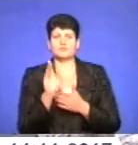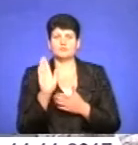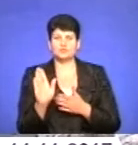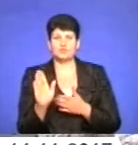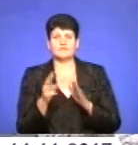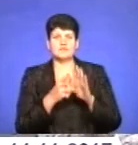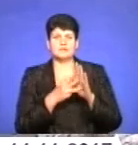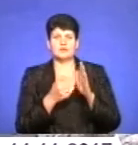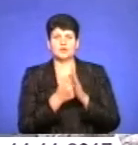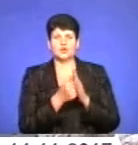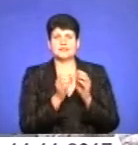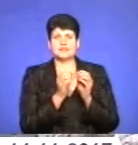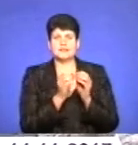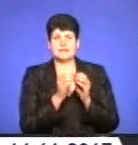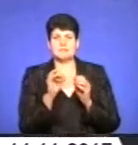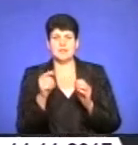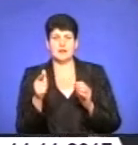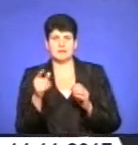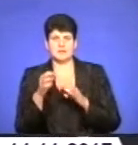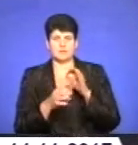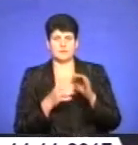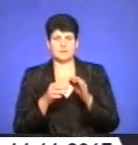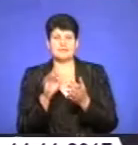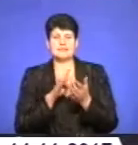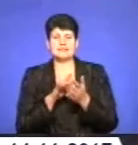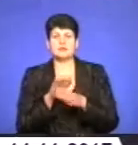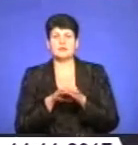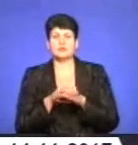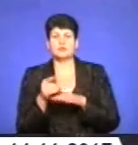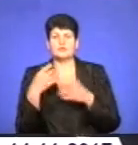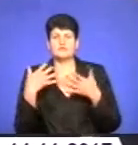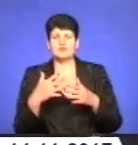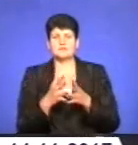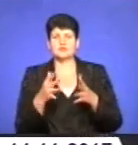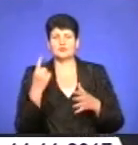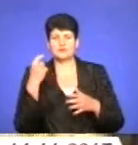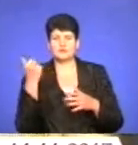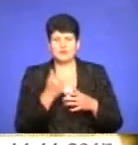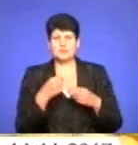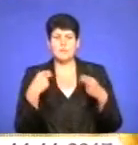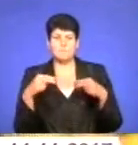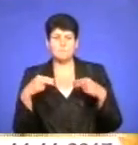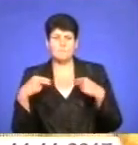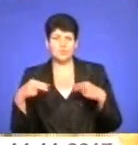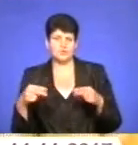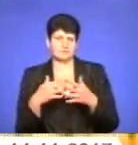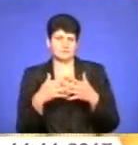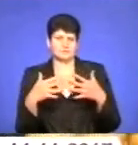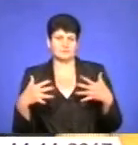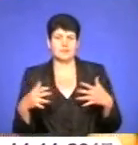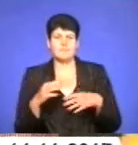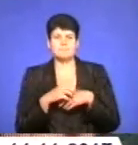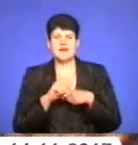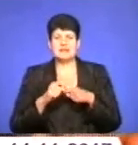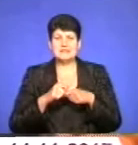від 8 до 10 міліграм на добу. На центральному ринку Тернополя вже більше тижня продають характерні зимовому періоду продукти –